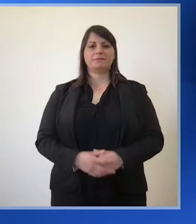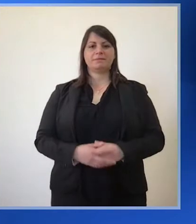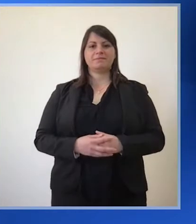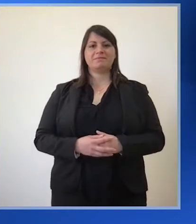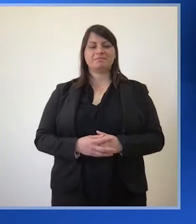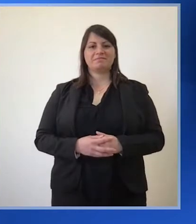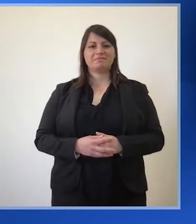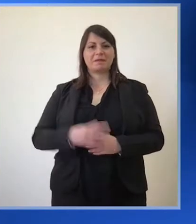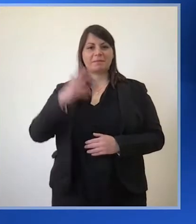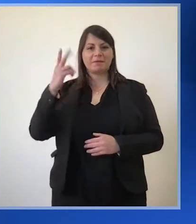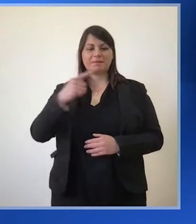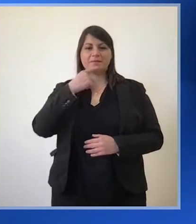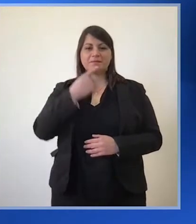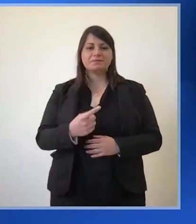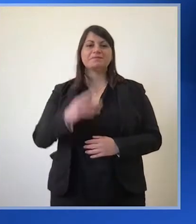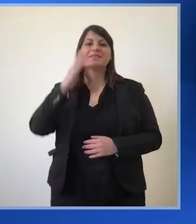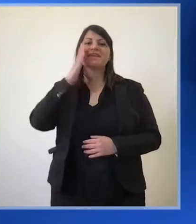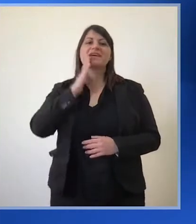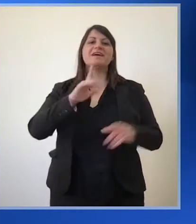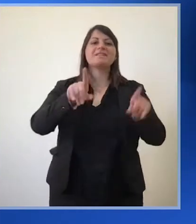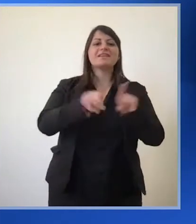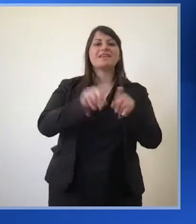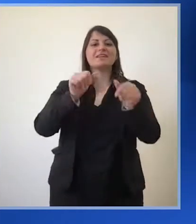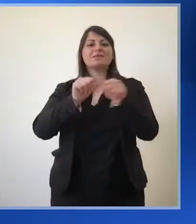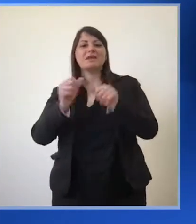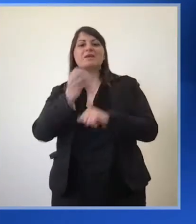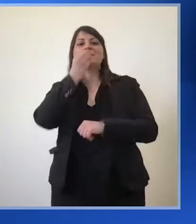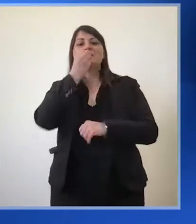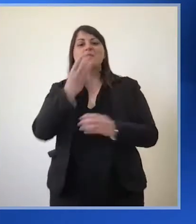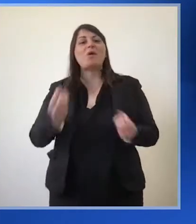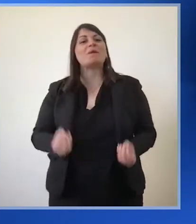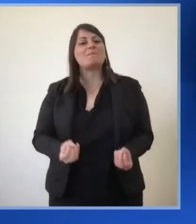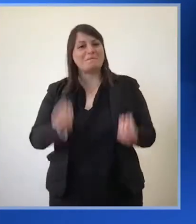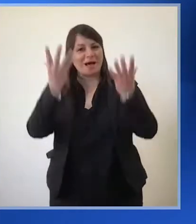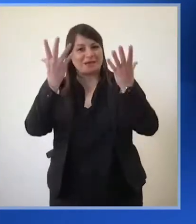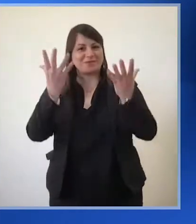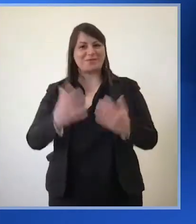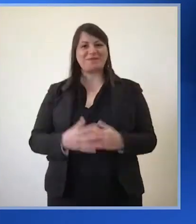Cari fratelli e sorelle, buona Pasqua.